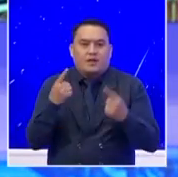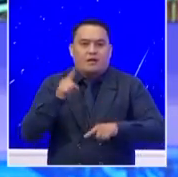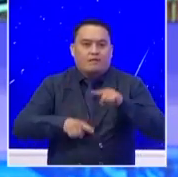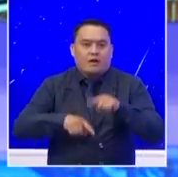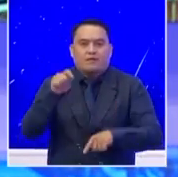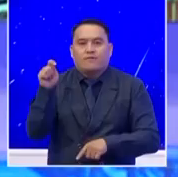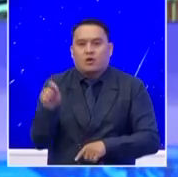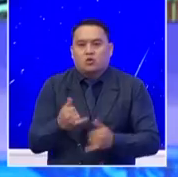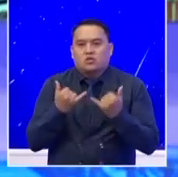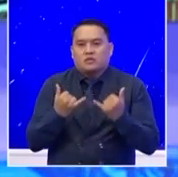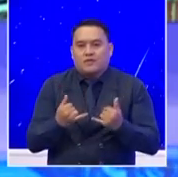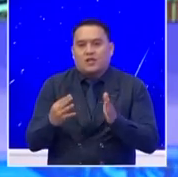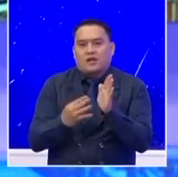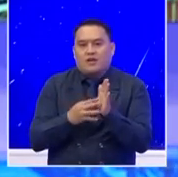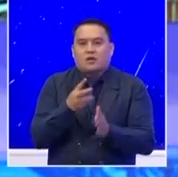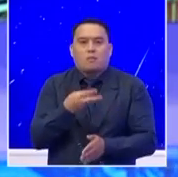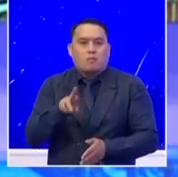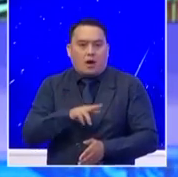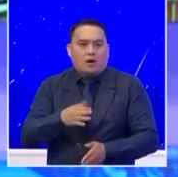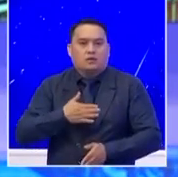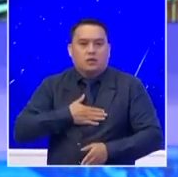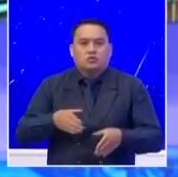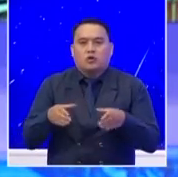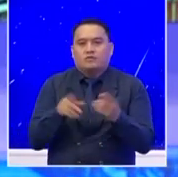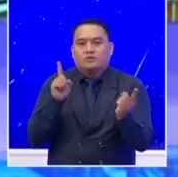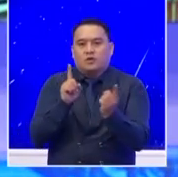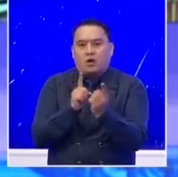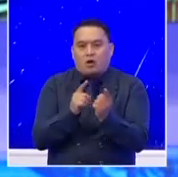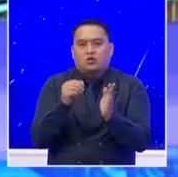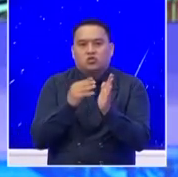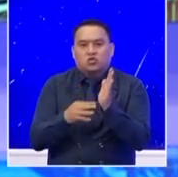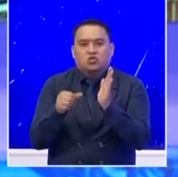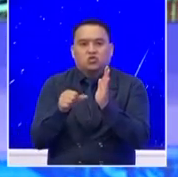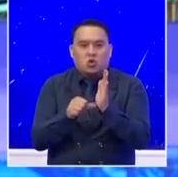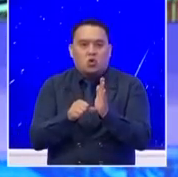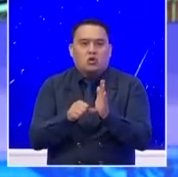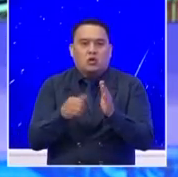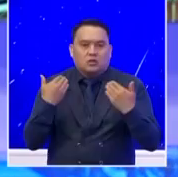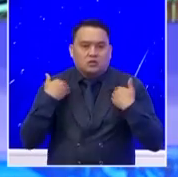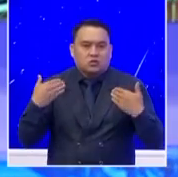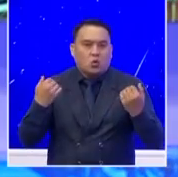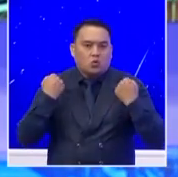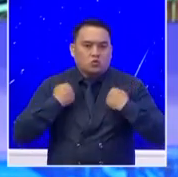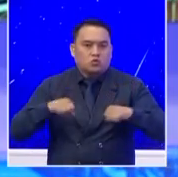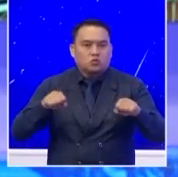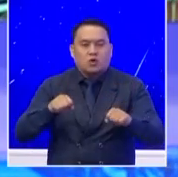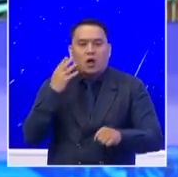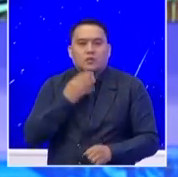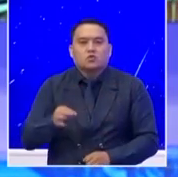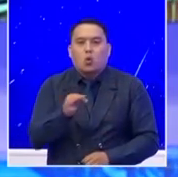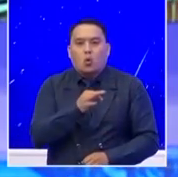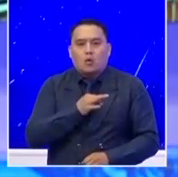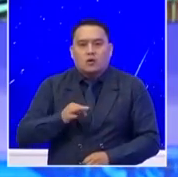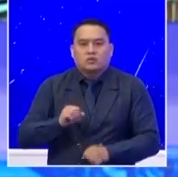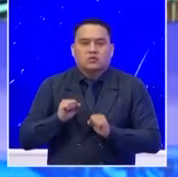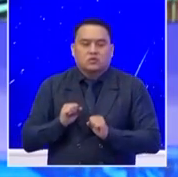войне. Сегодня, в преддверии 9 мая, наша съемочная группа встретилась с одним из 64 доблестных солдат края ЖТСУ, кто грудью